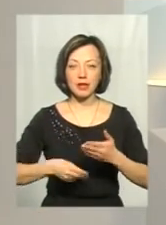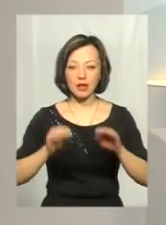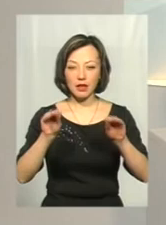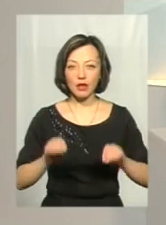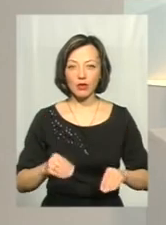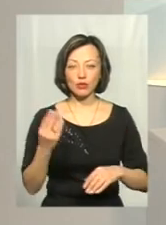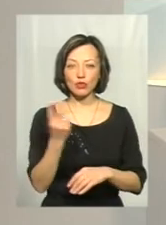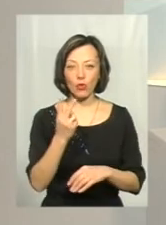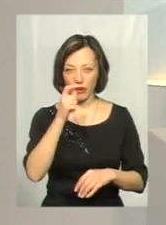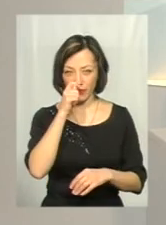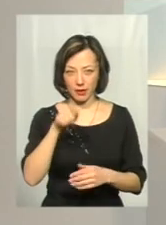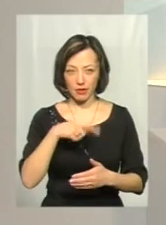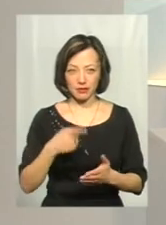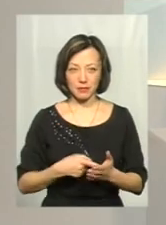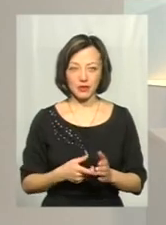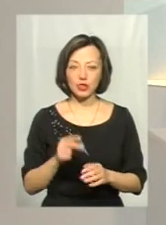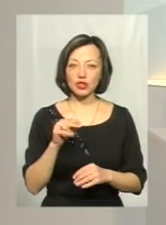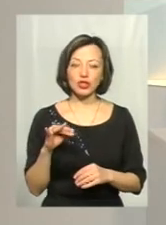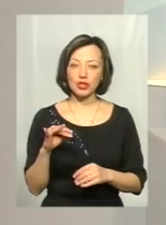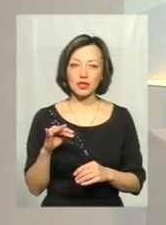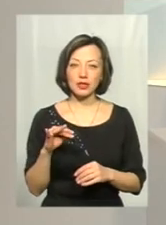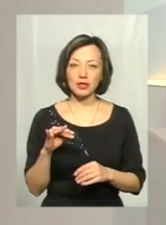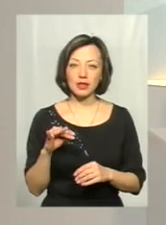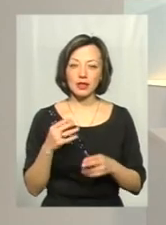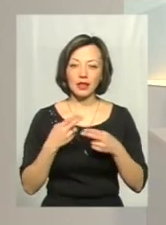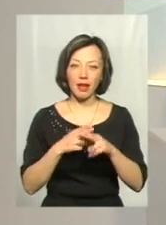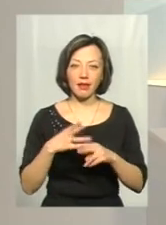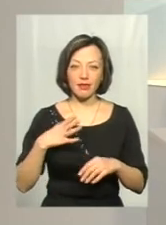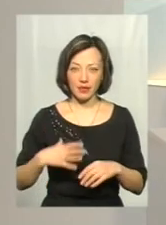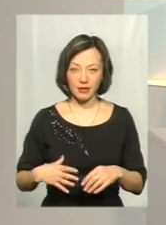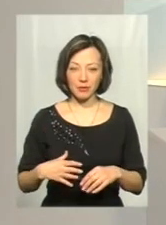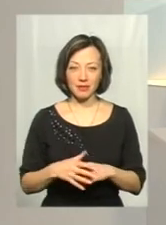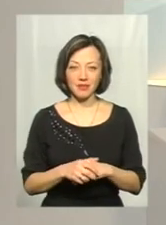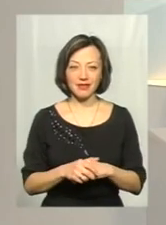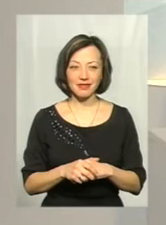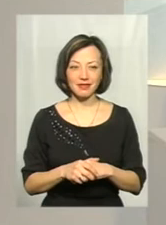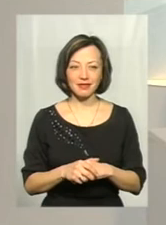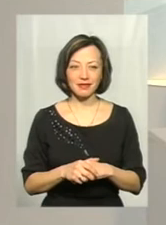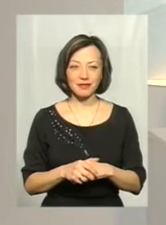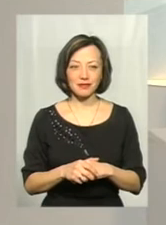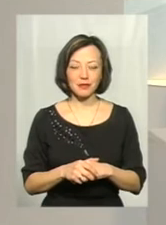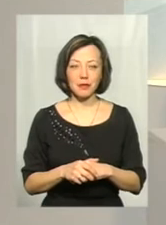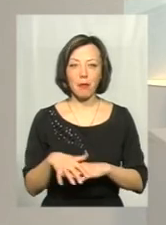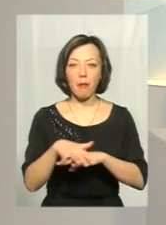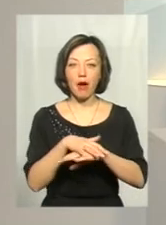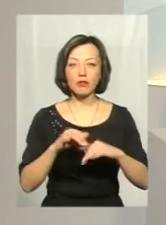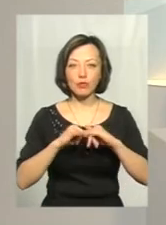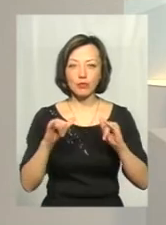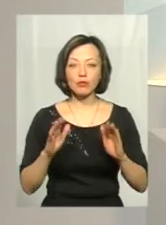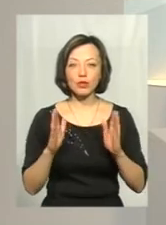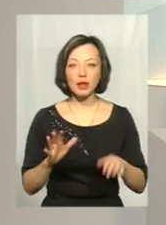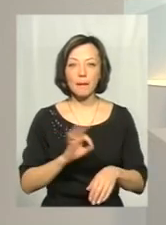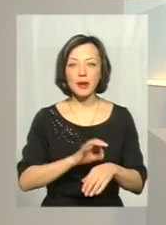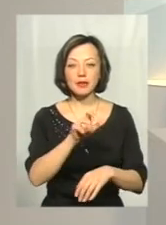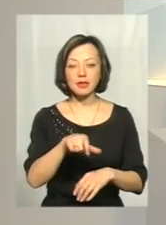от вже 2 квітня? Чи техніка витримає сама база? Масовий бум буде для тих